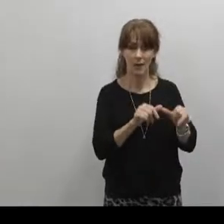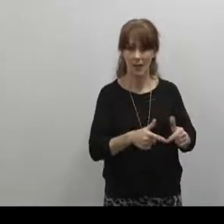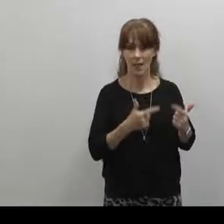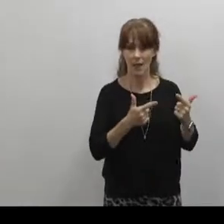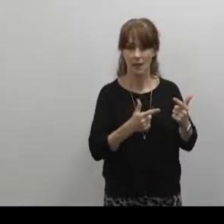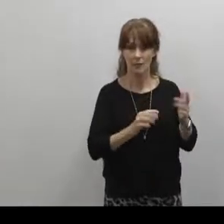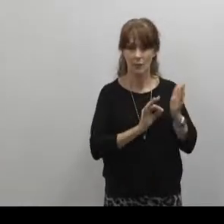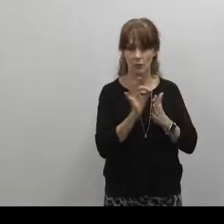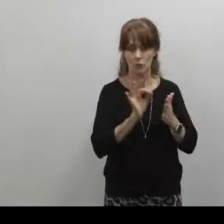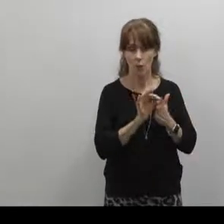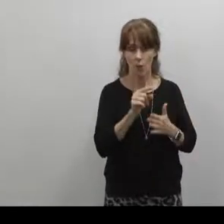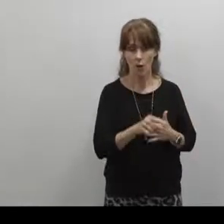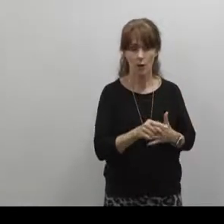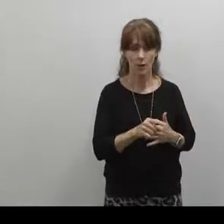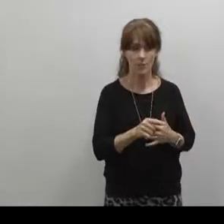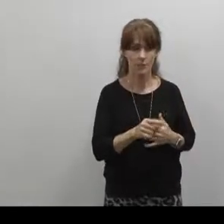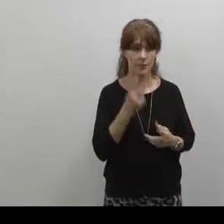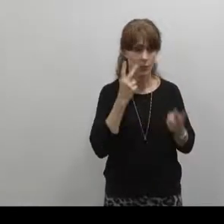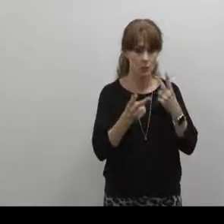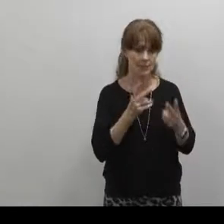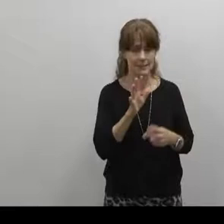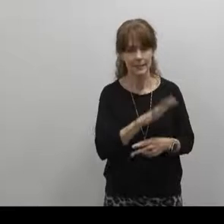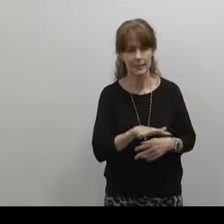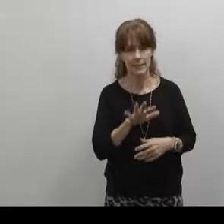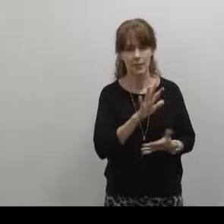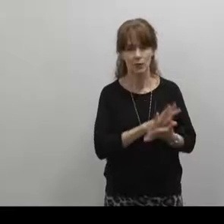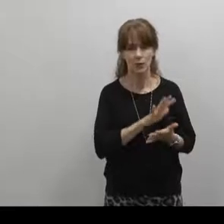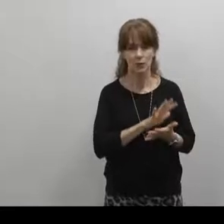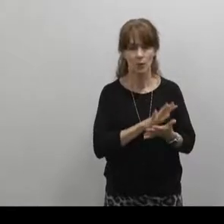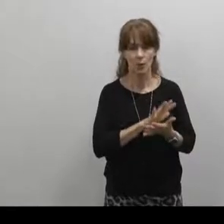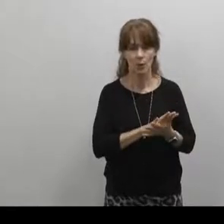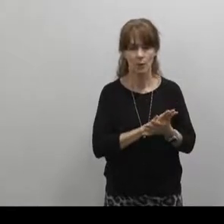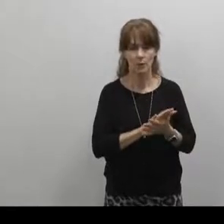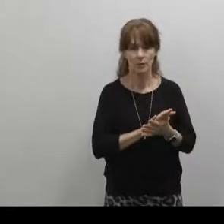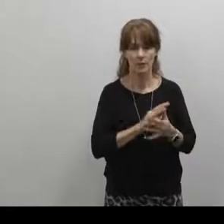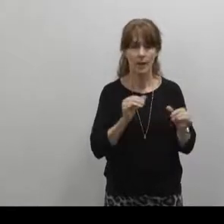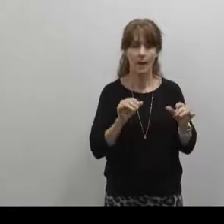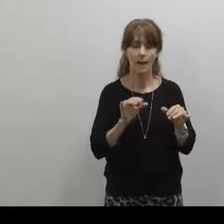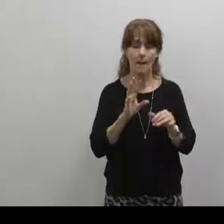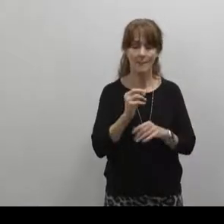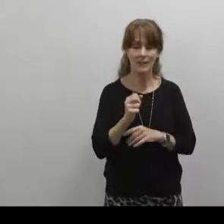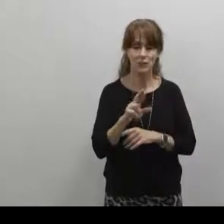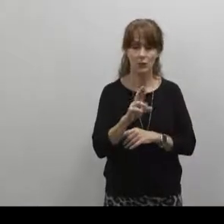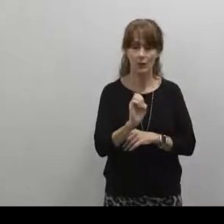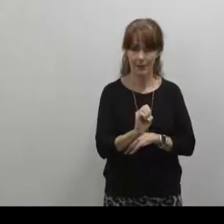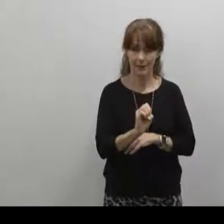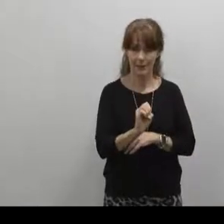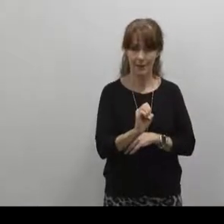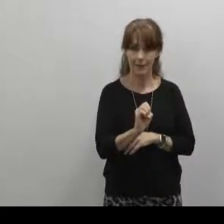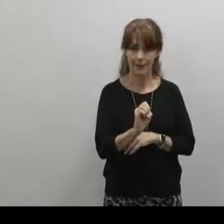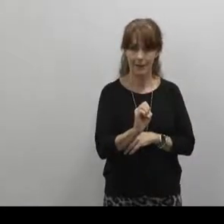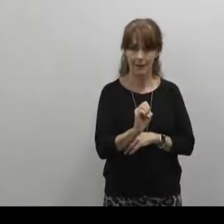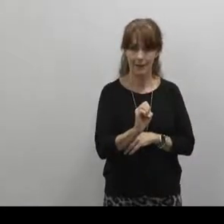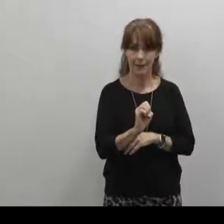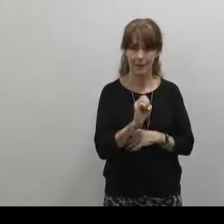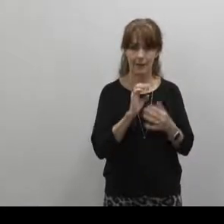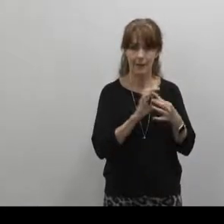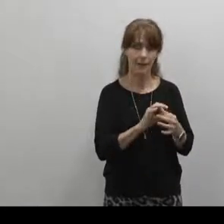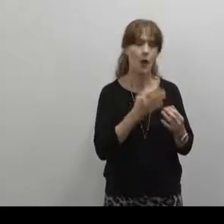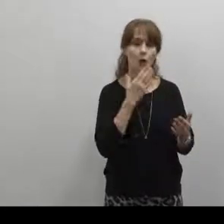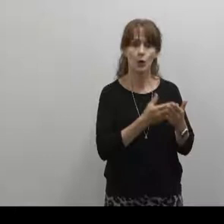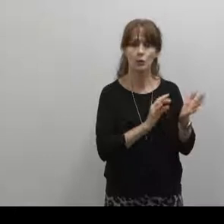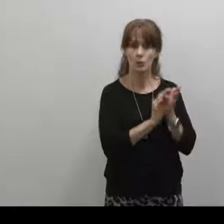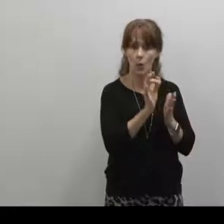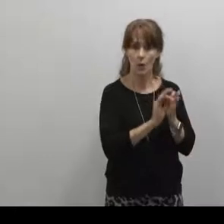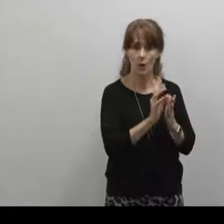tê thầm ấy tê nâng kết đạo vận tụ vậy đừng lại khơi sở lá đại dương bàn chứ nâng thà thầm ấy bàn đạo bò ra miên thầm ấy